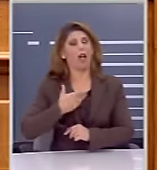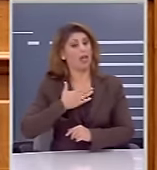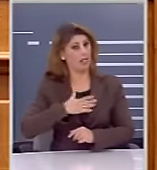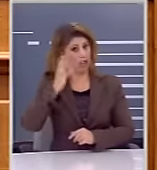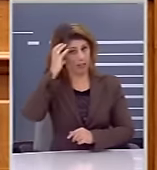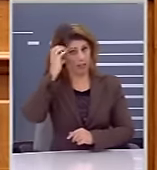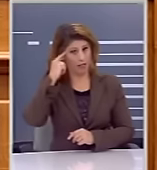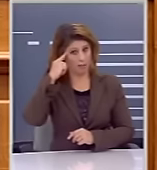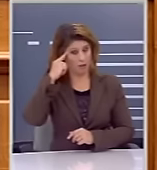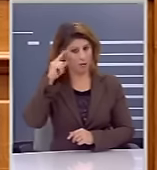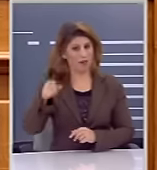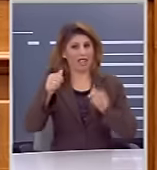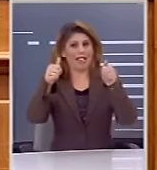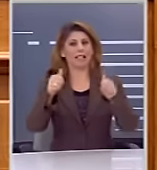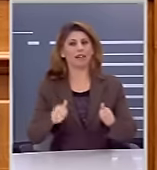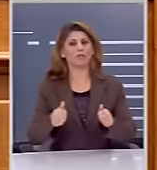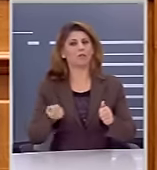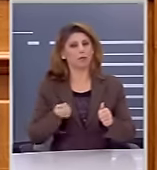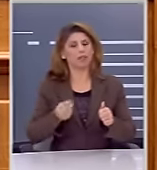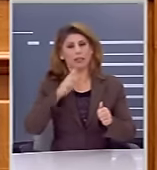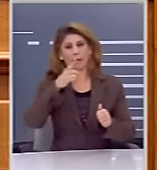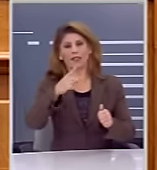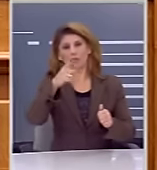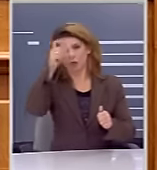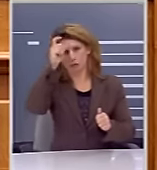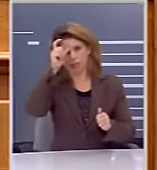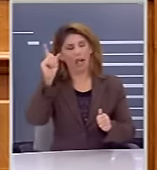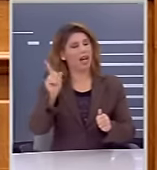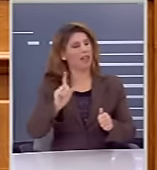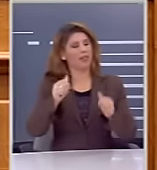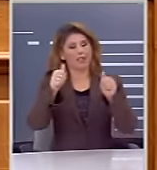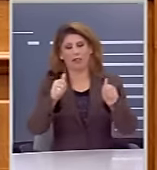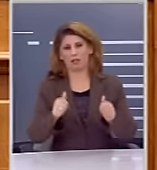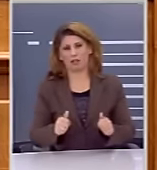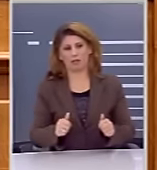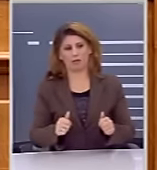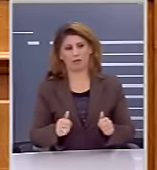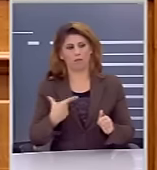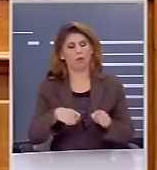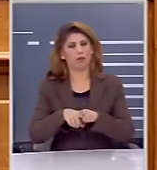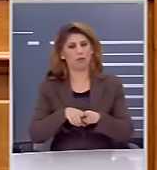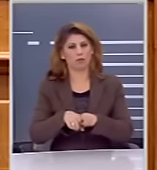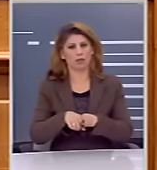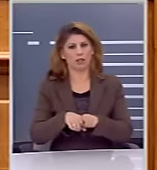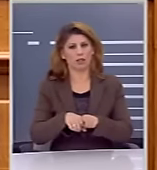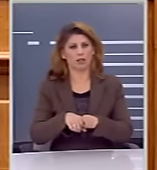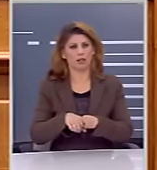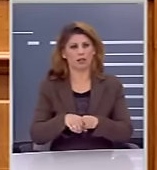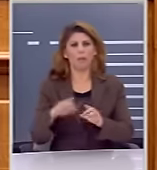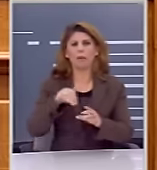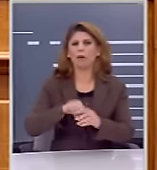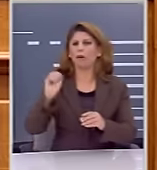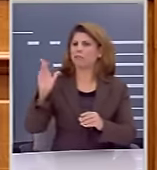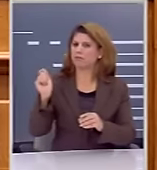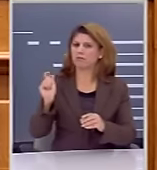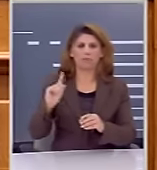ότι αυτές οι ανακοινώσεις οι οποίες γίνονται και οι απαντήσεις προς την Τουρκία δεν είναι ανακοινώσεις που έχουν να κάνουν με μπλοκή στην εξωτερική πολιτική.